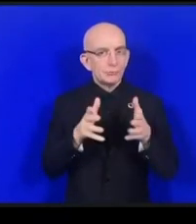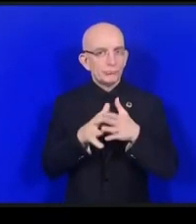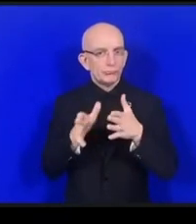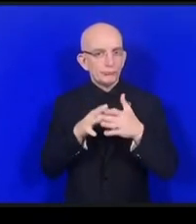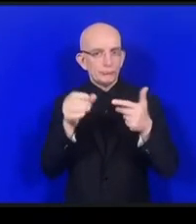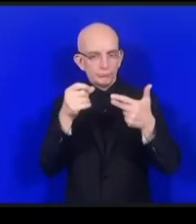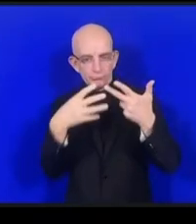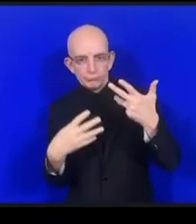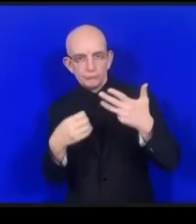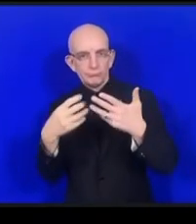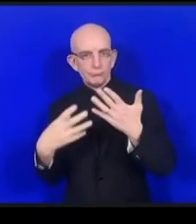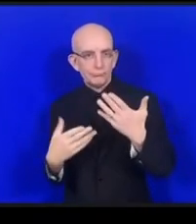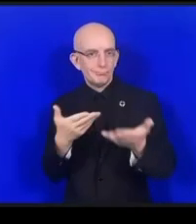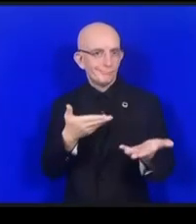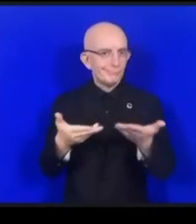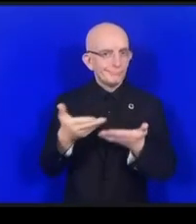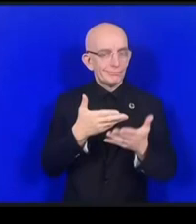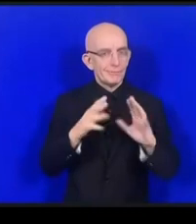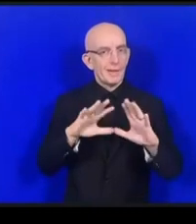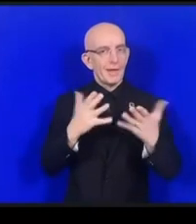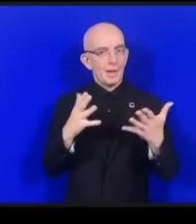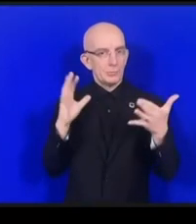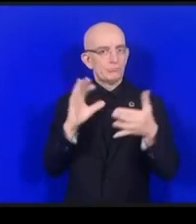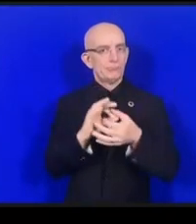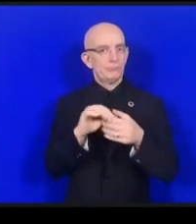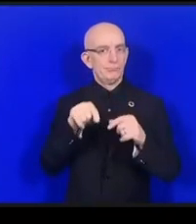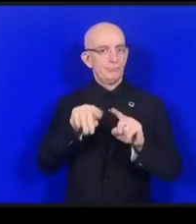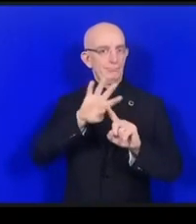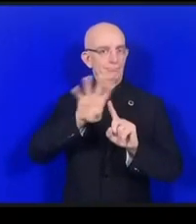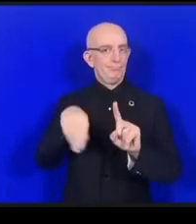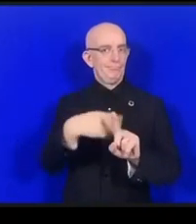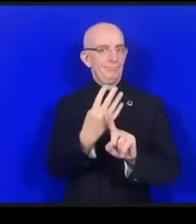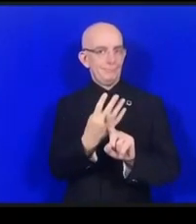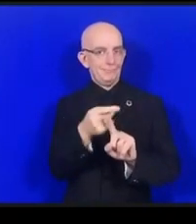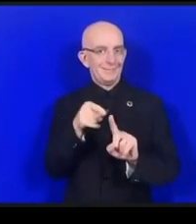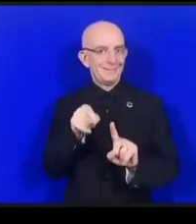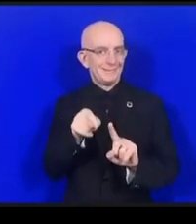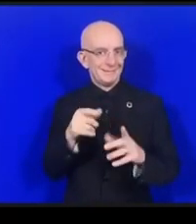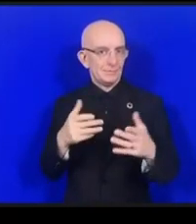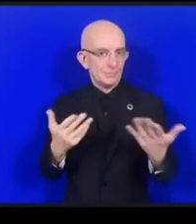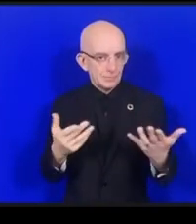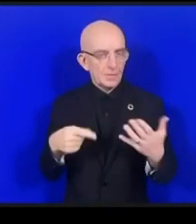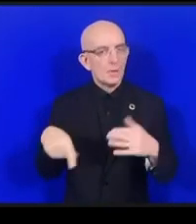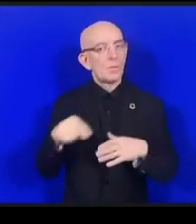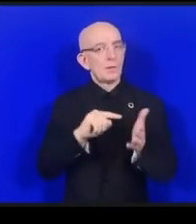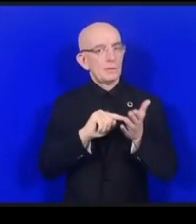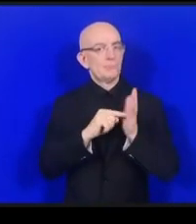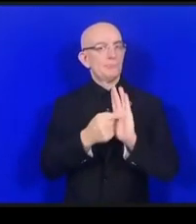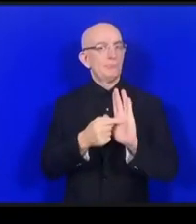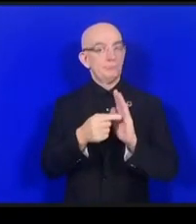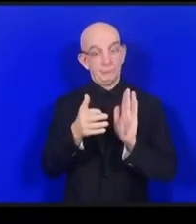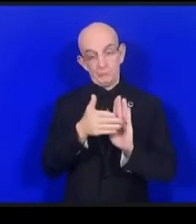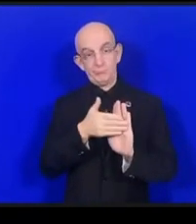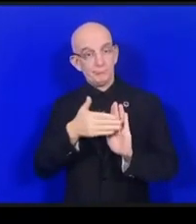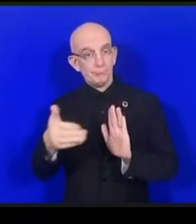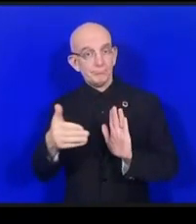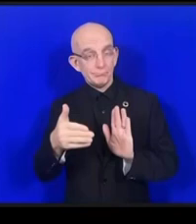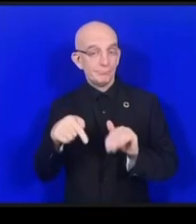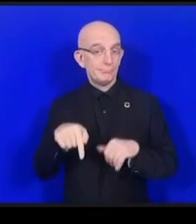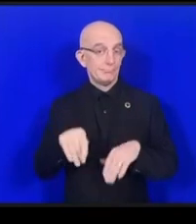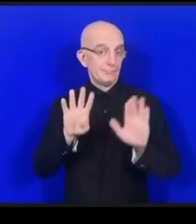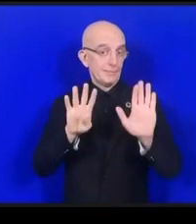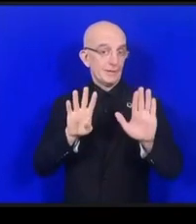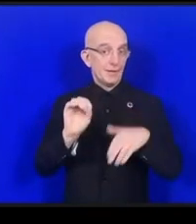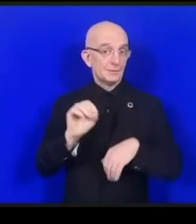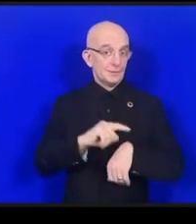коалиций тексте темы этой коалиции и собственно об этом будут выступления в ближайшие 90